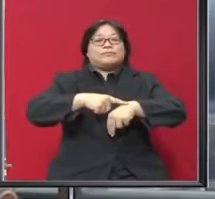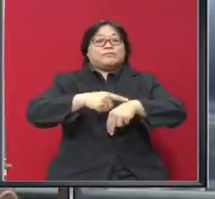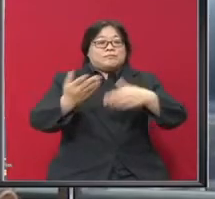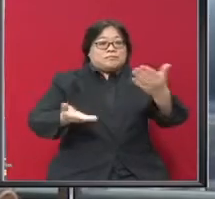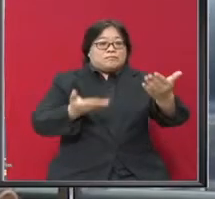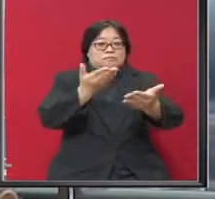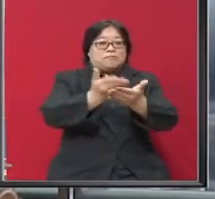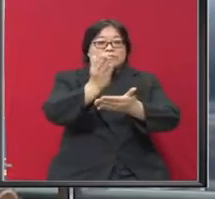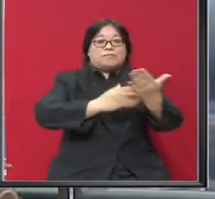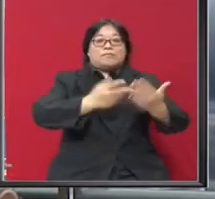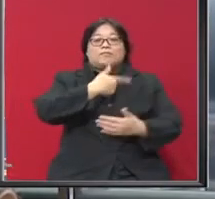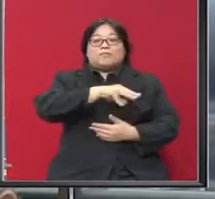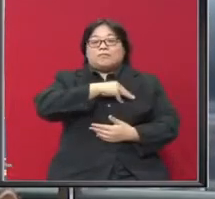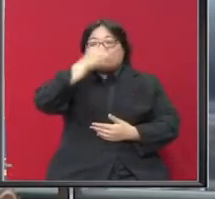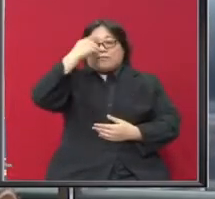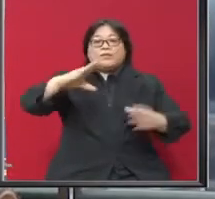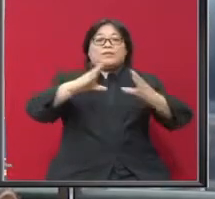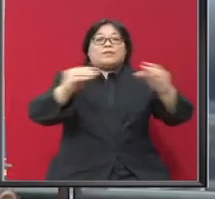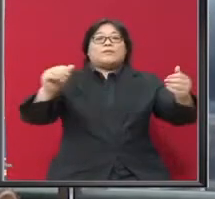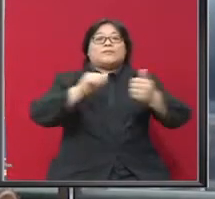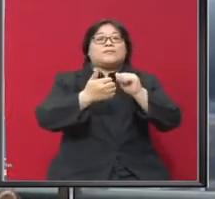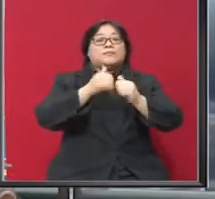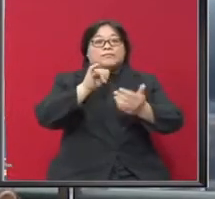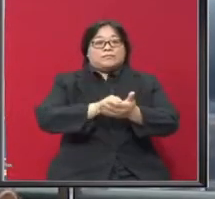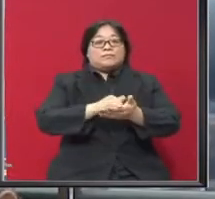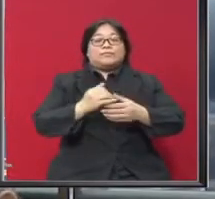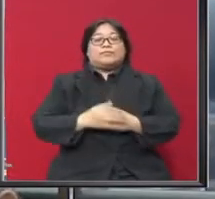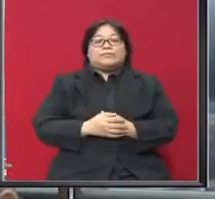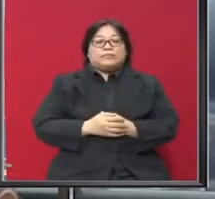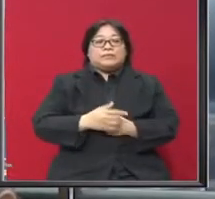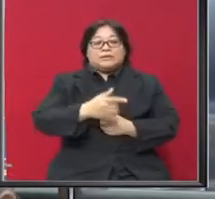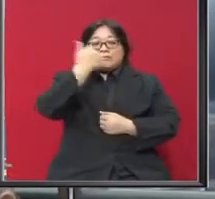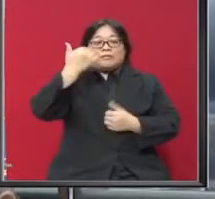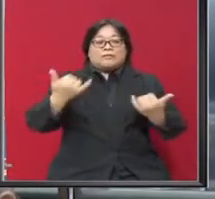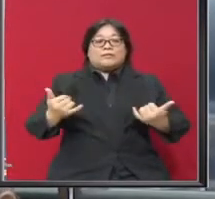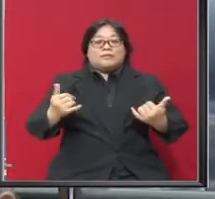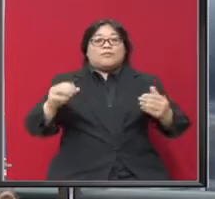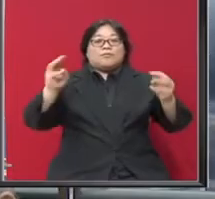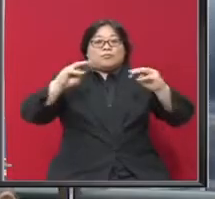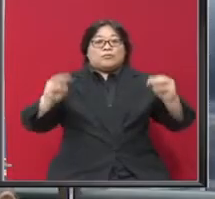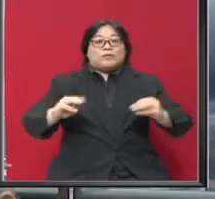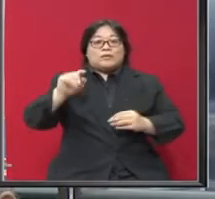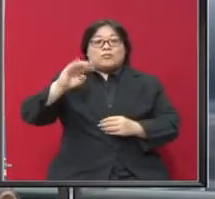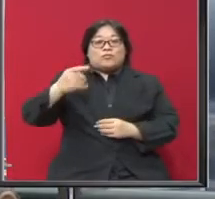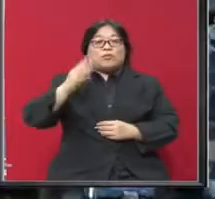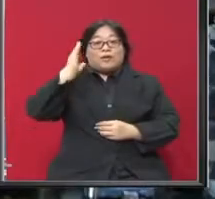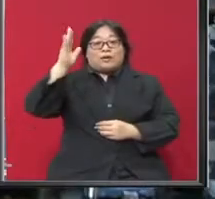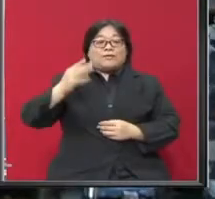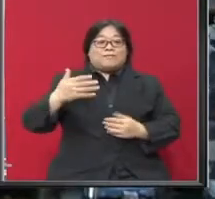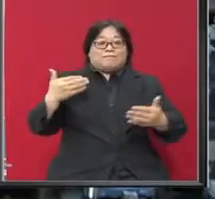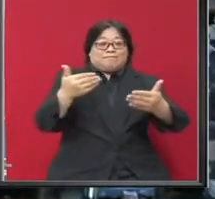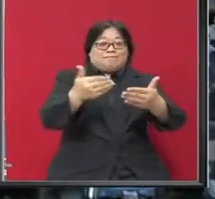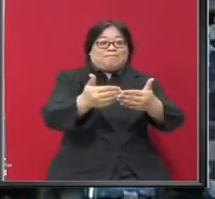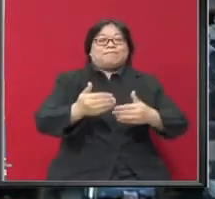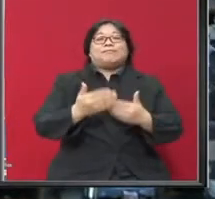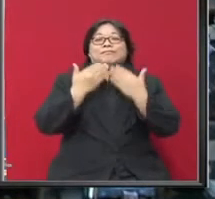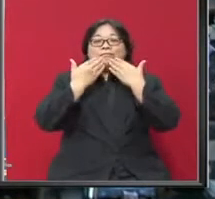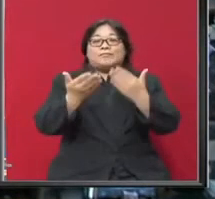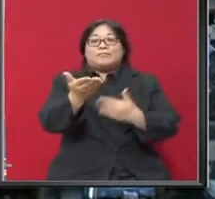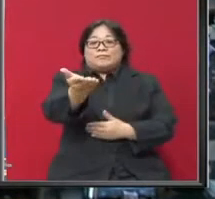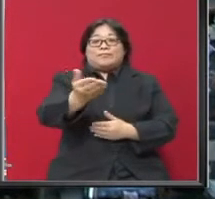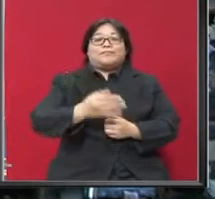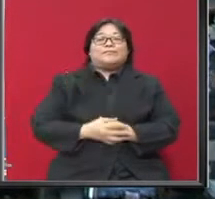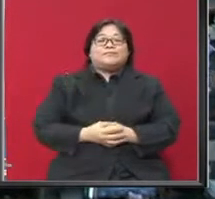dicadangkan oleh pihak Kementerian bagi menyelesaikan masalah tersebut memenangkan musim tengkujuh bakal keyboard Makasih sesuaikan